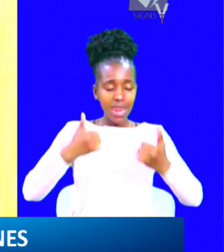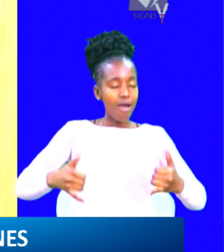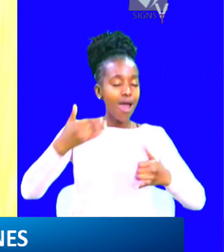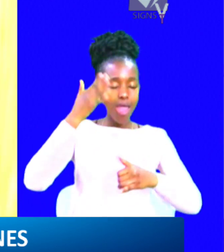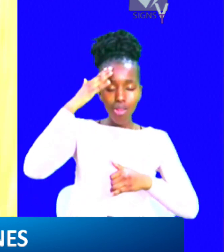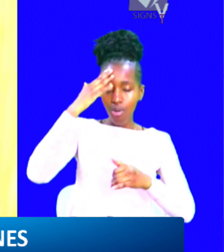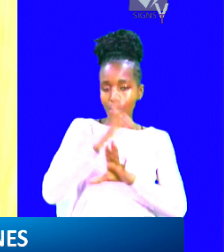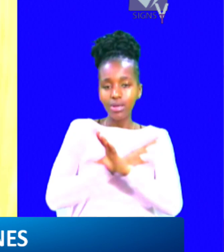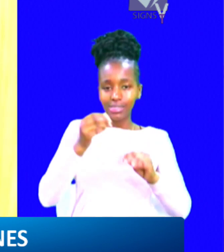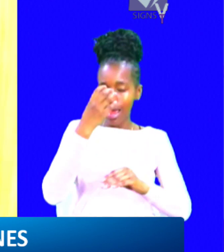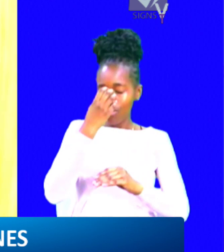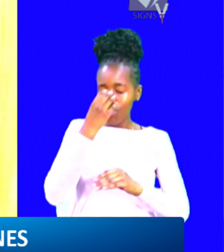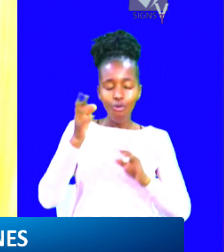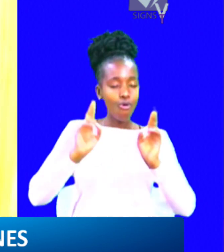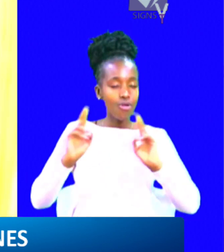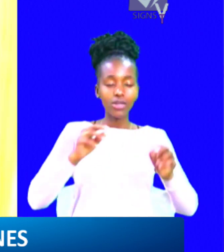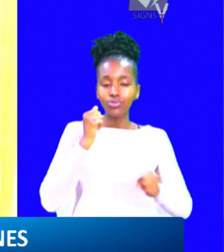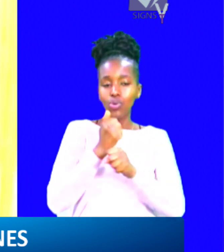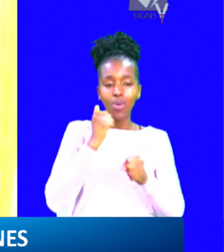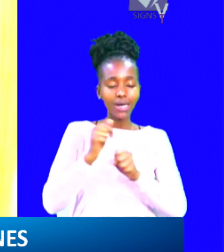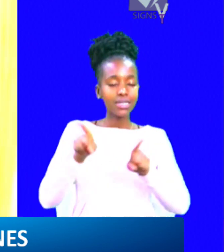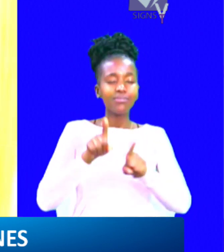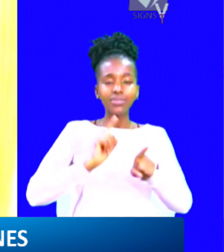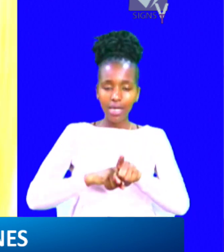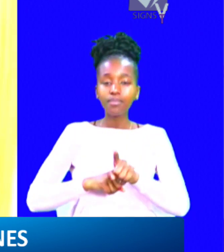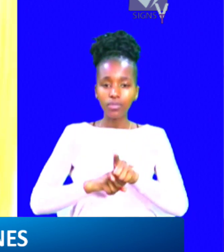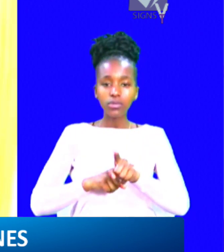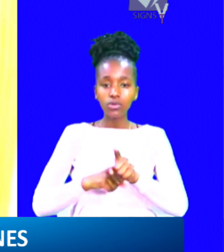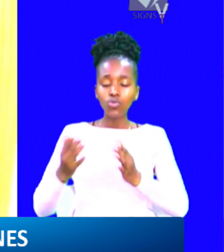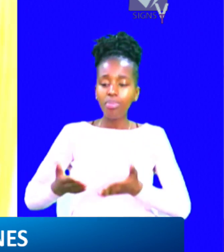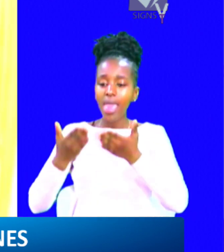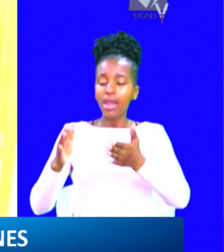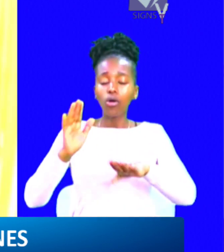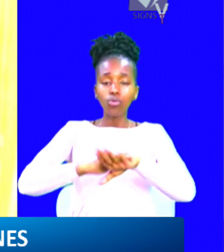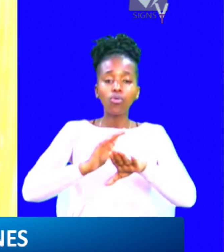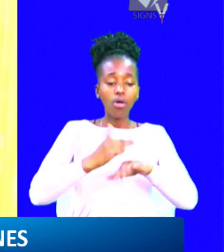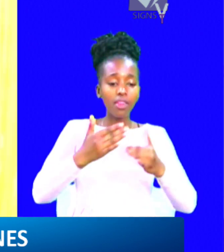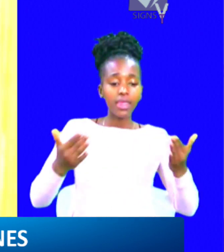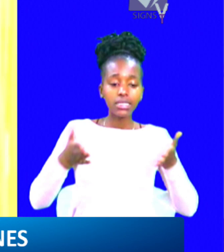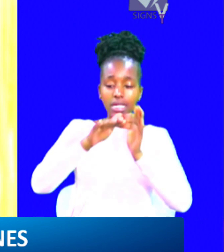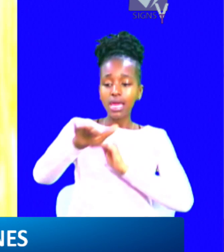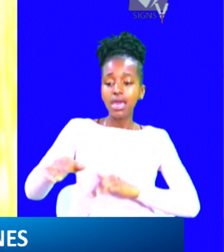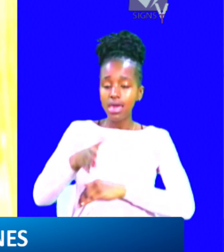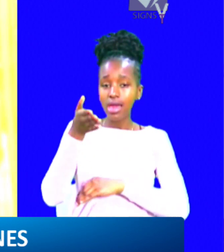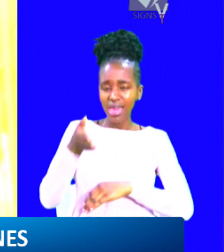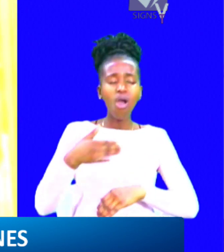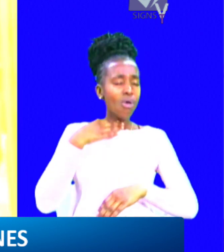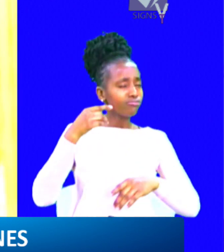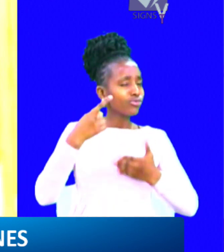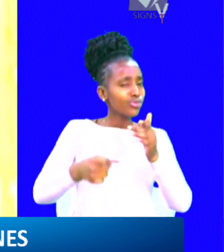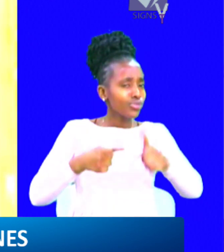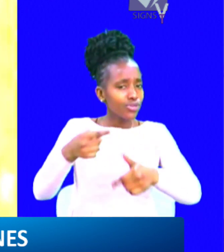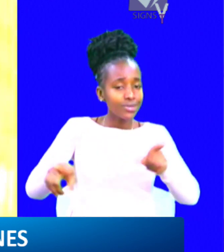mingi sana ni ku make sure caveat area hii imetolewa. Na sitaendeleza hiyo sana kwa sababu